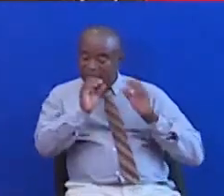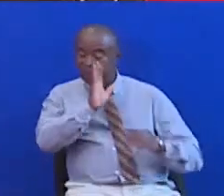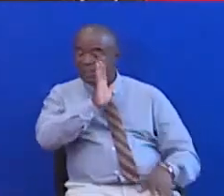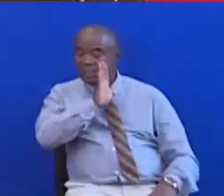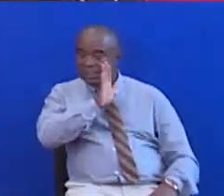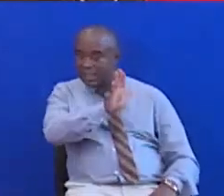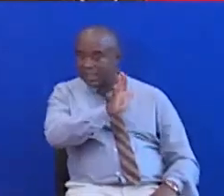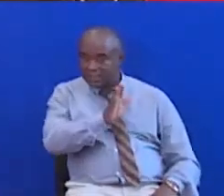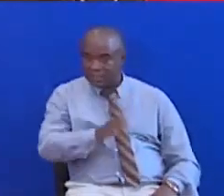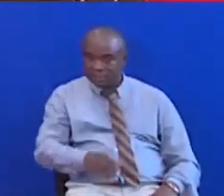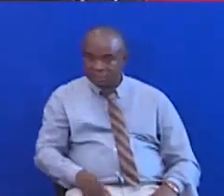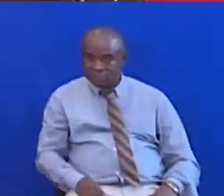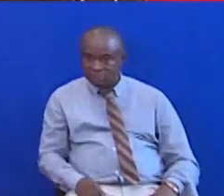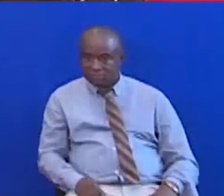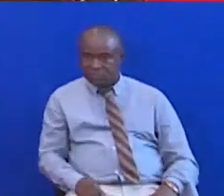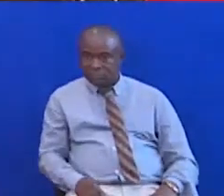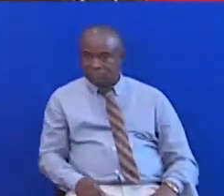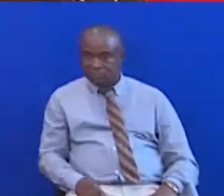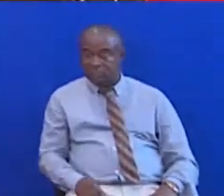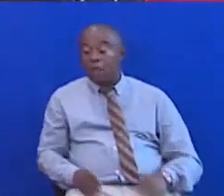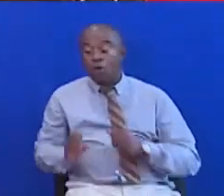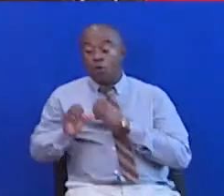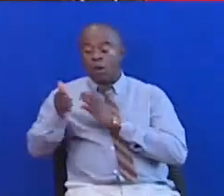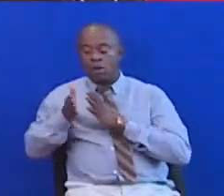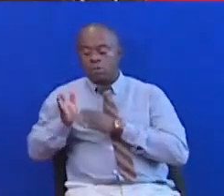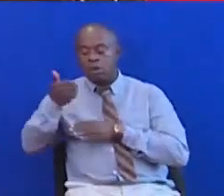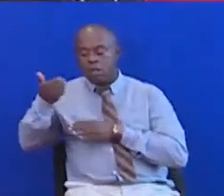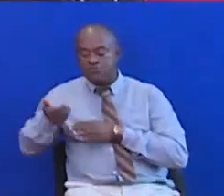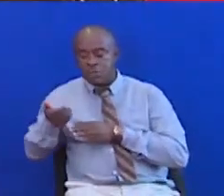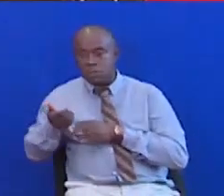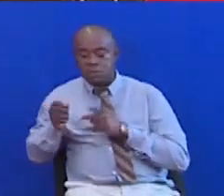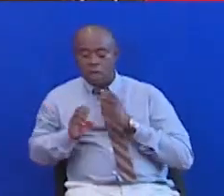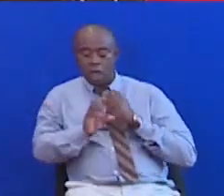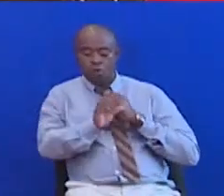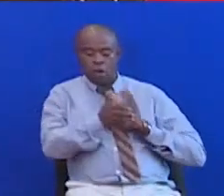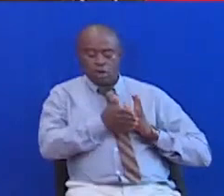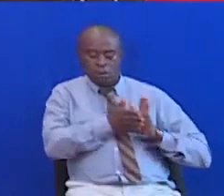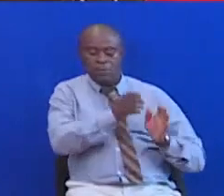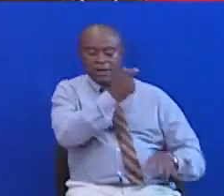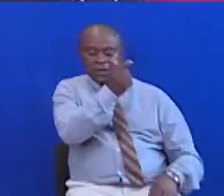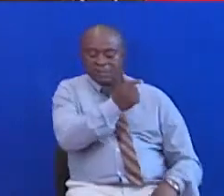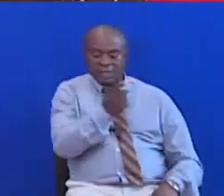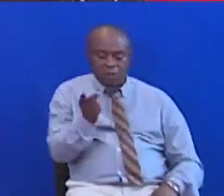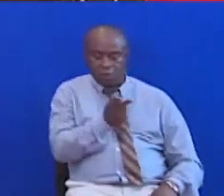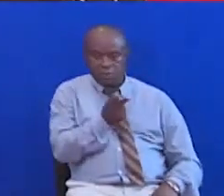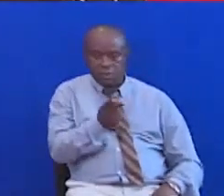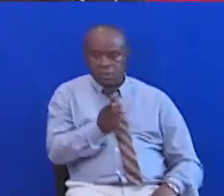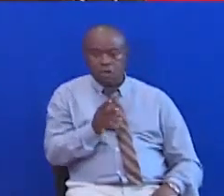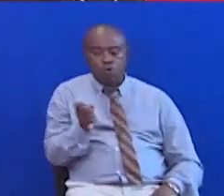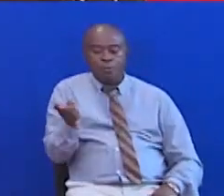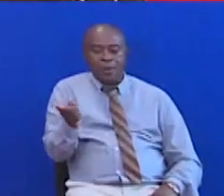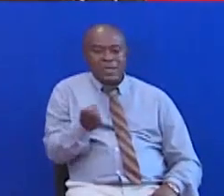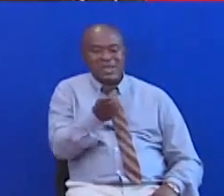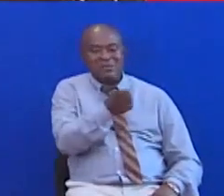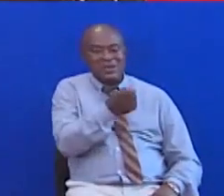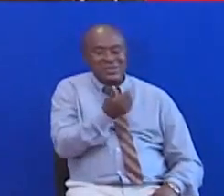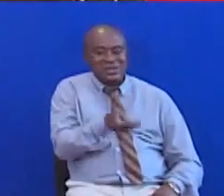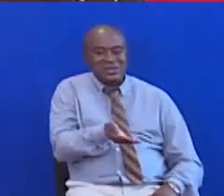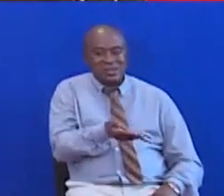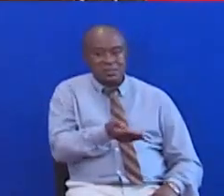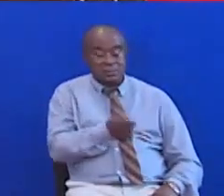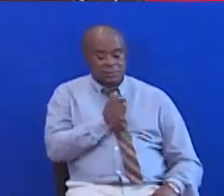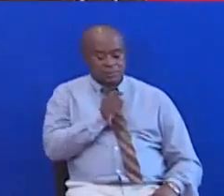amesema hivi: TARURA na TANROADS hawapo, wana madeni. Kutokana